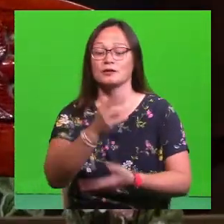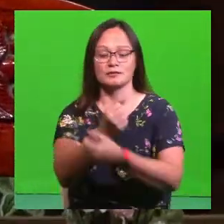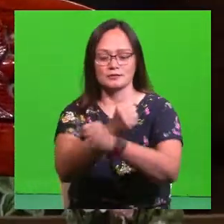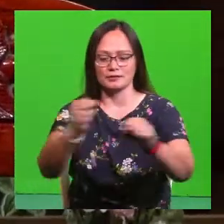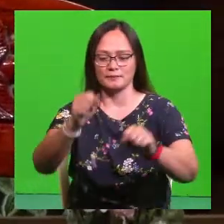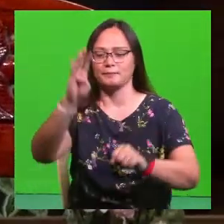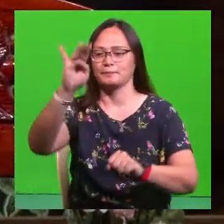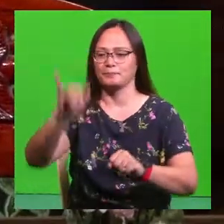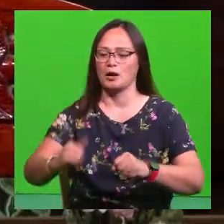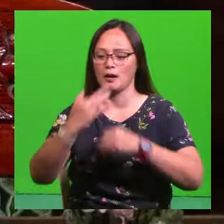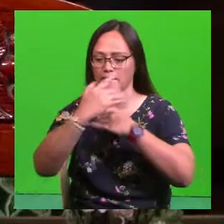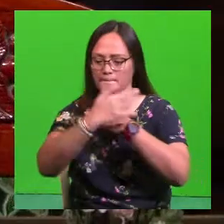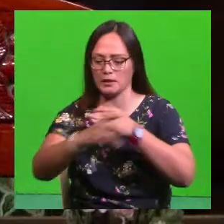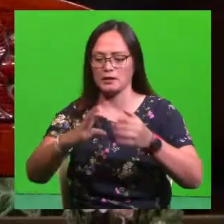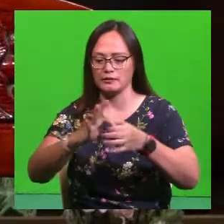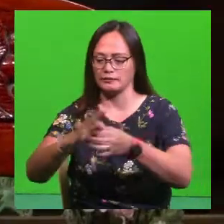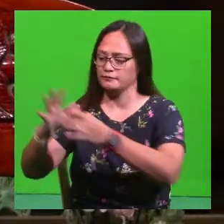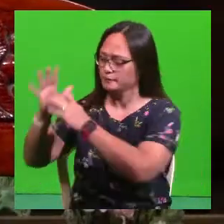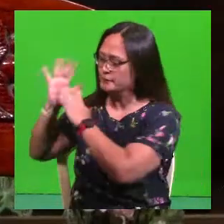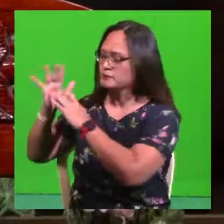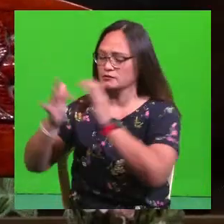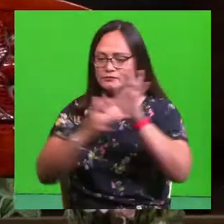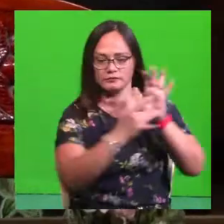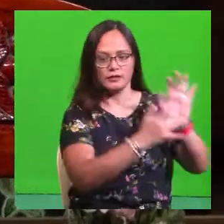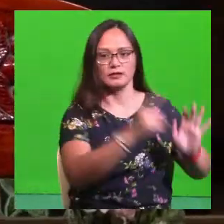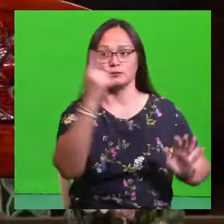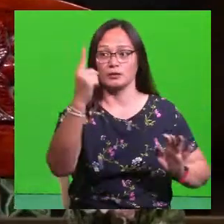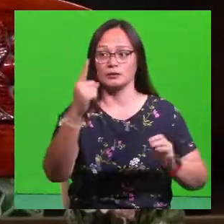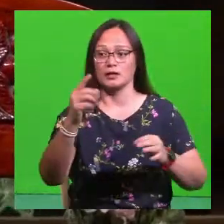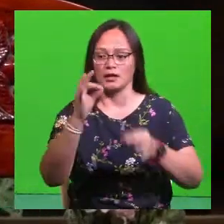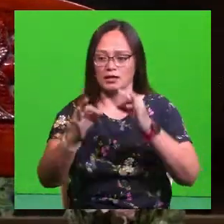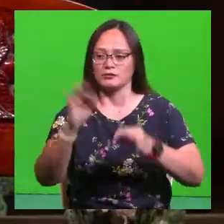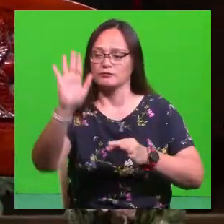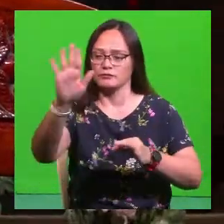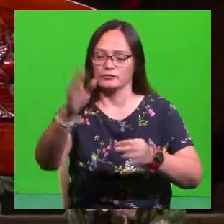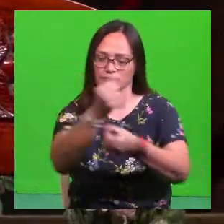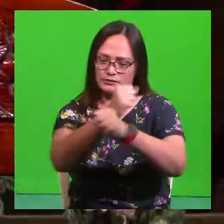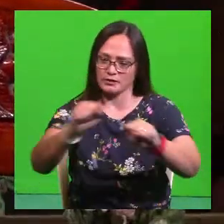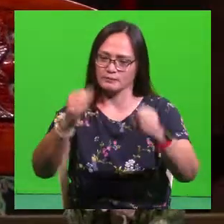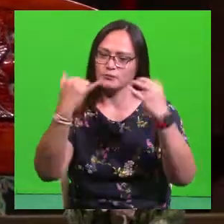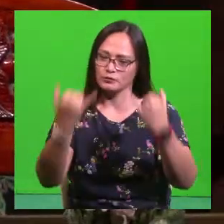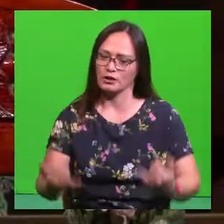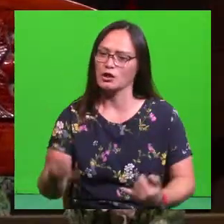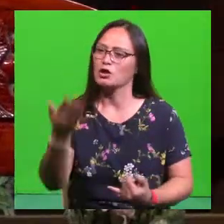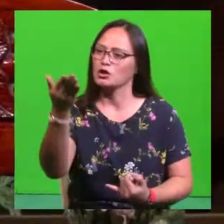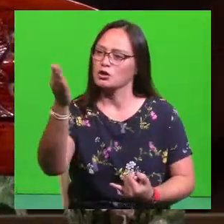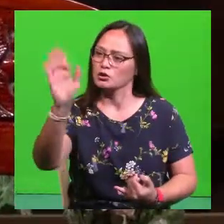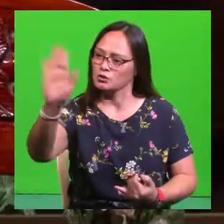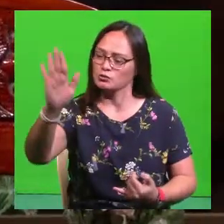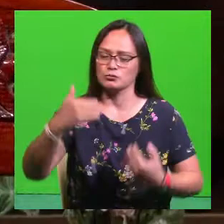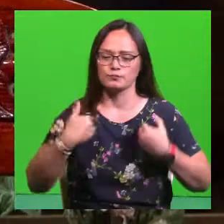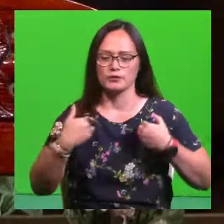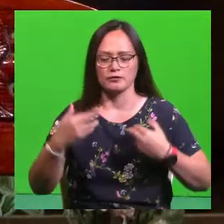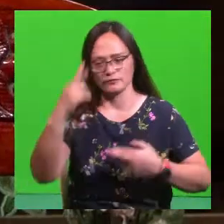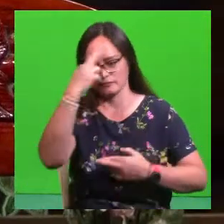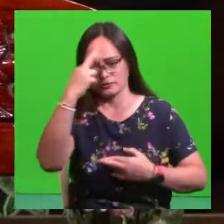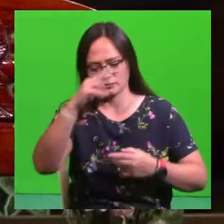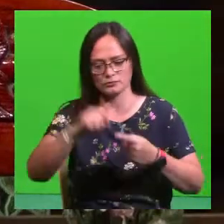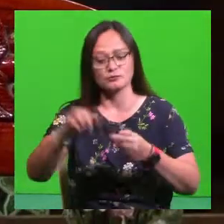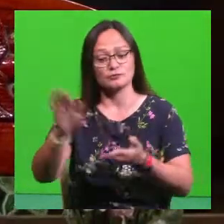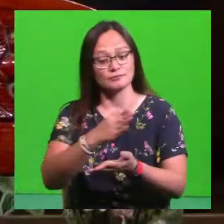crucified one. And if you're saved today, you have that reason to sing, and sing even loud as you can.